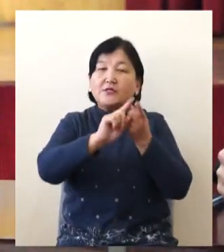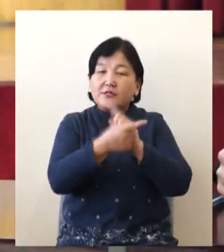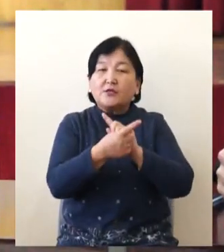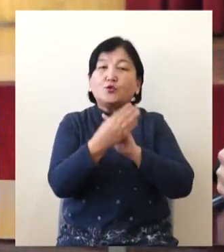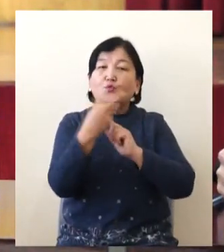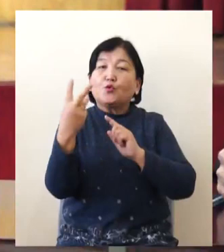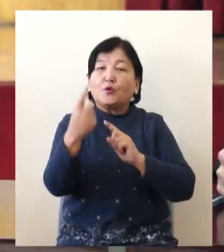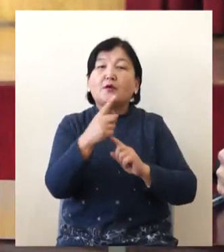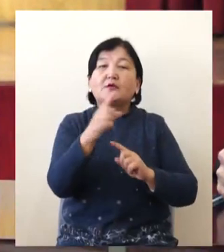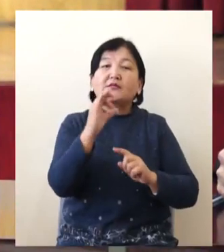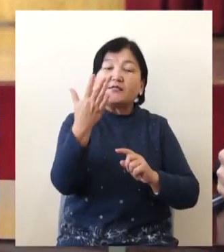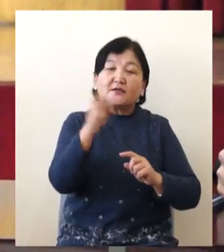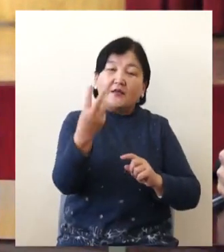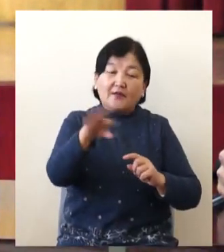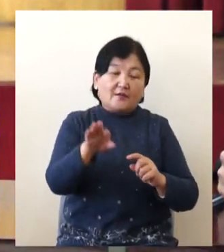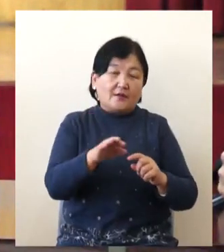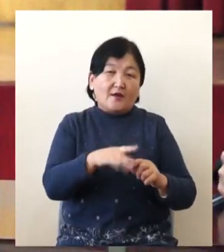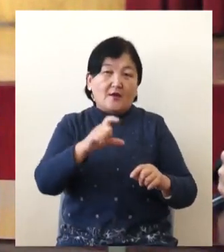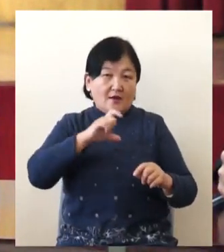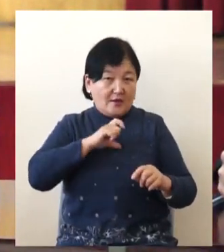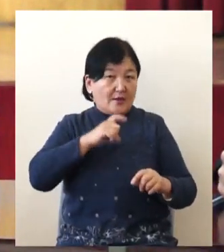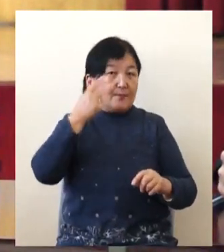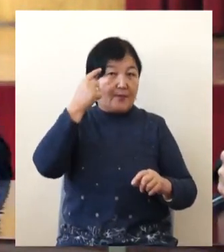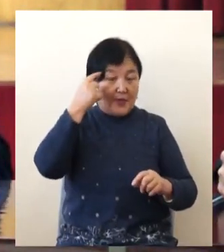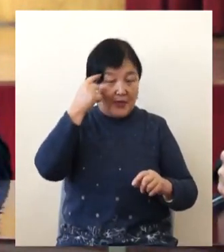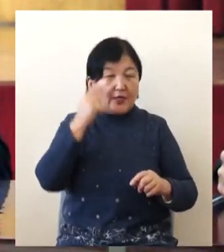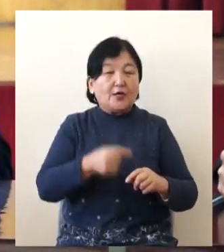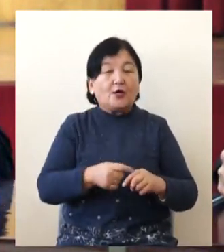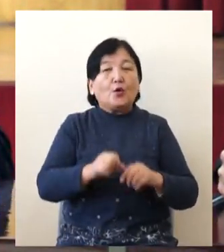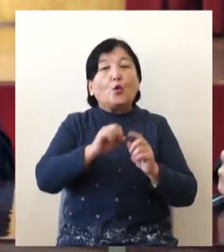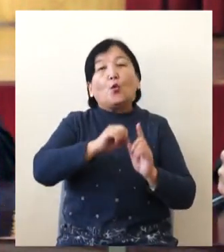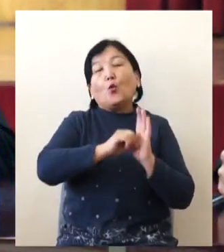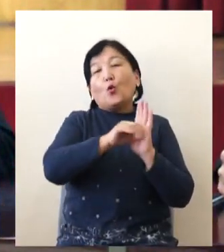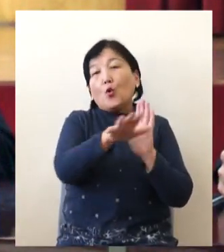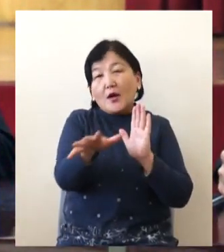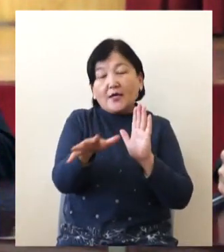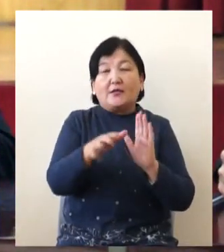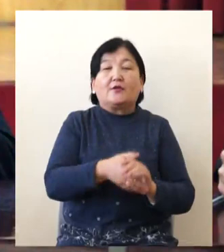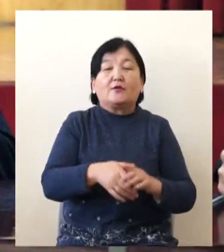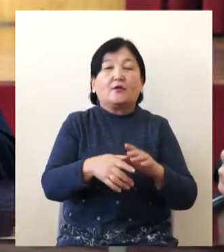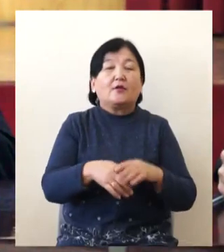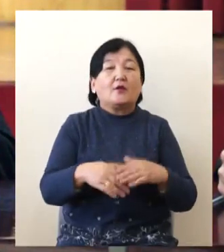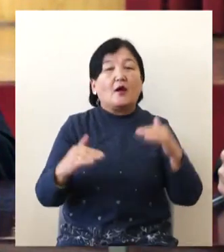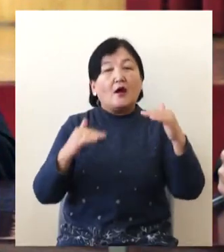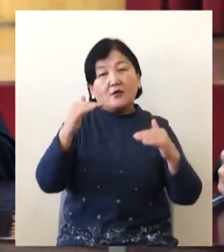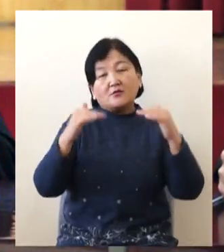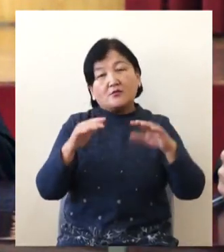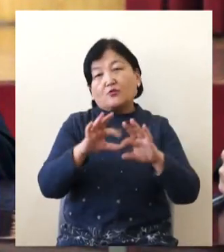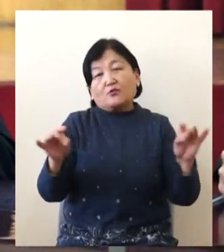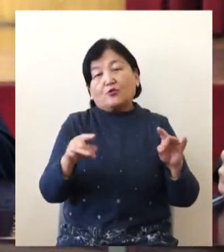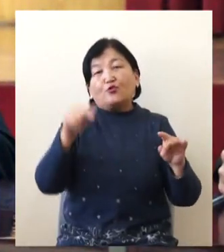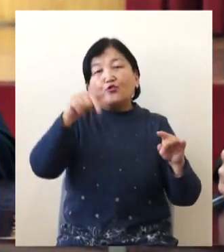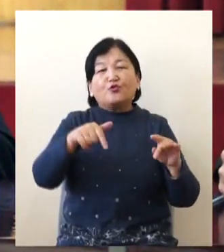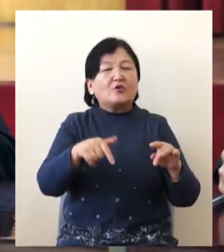засаглалын хоорондын эрх мэдлийн хуваарлалт харилцсан уус өнөөдөр баг